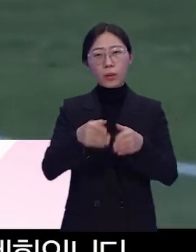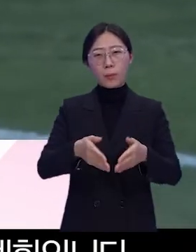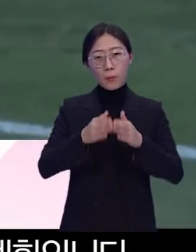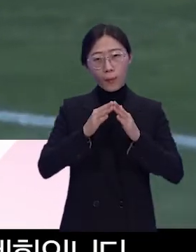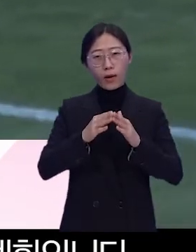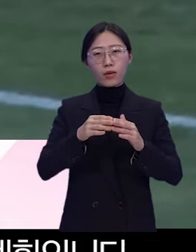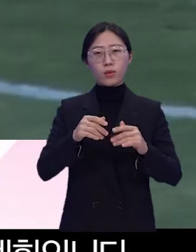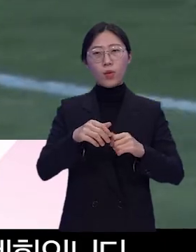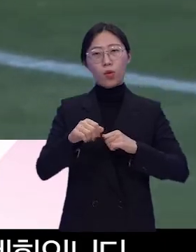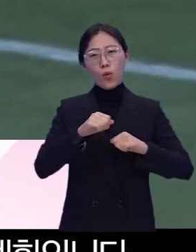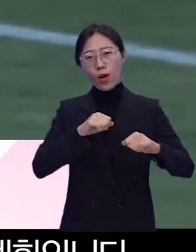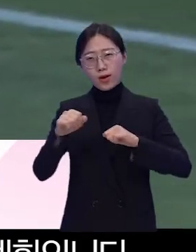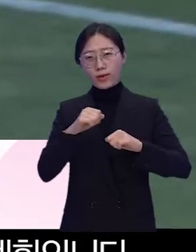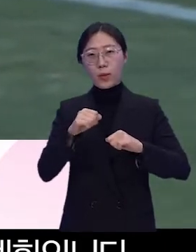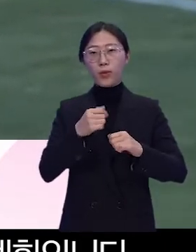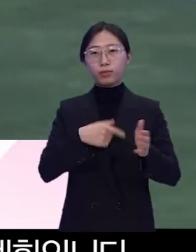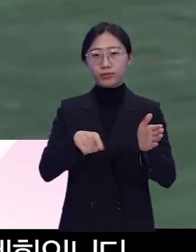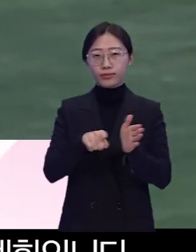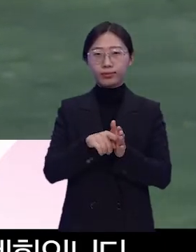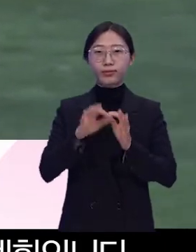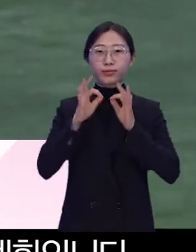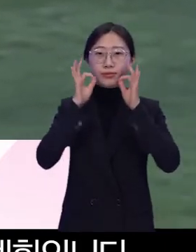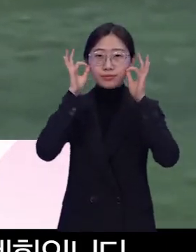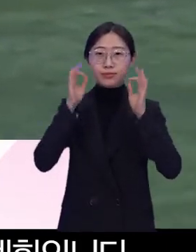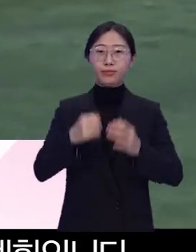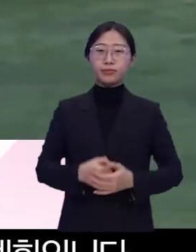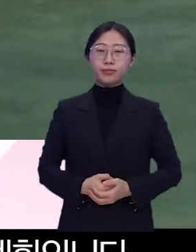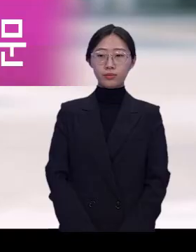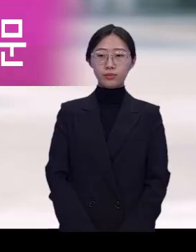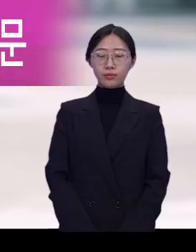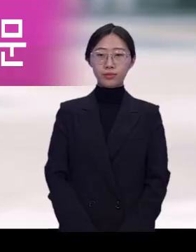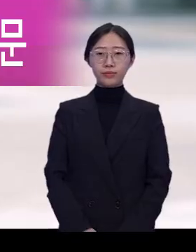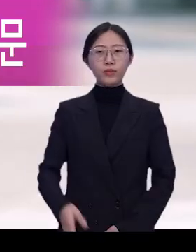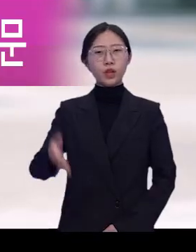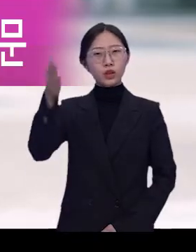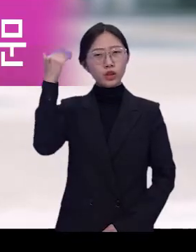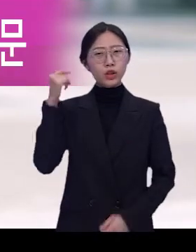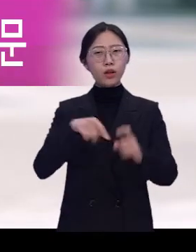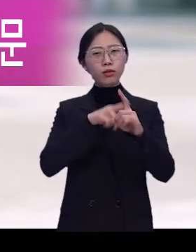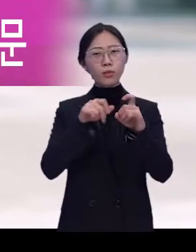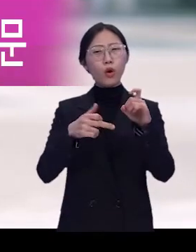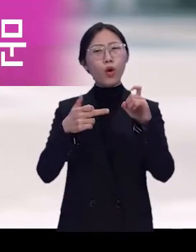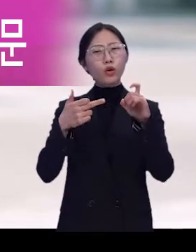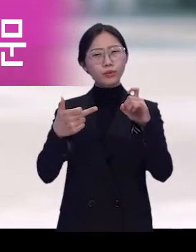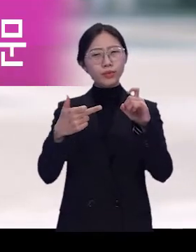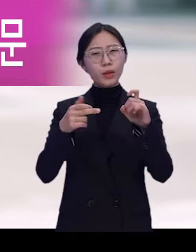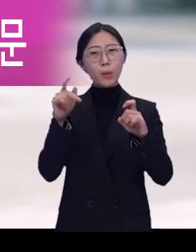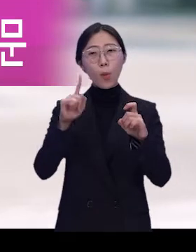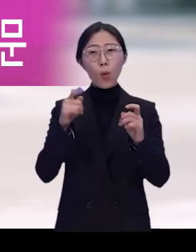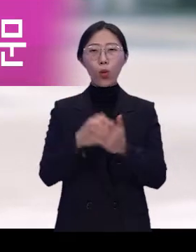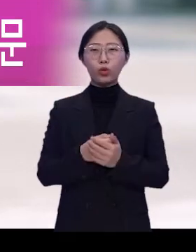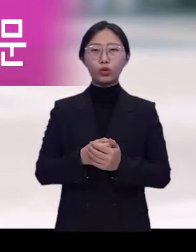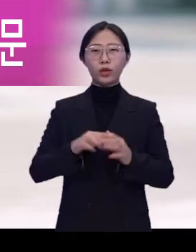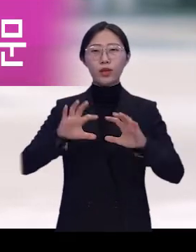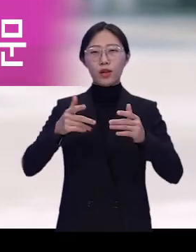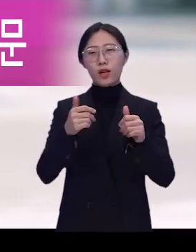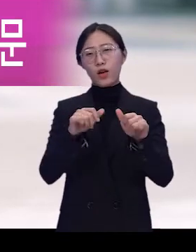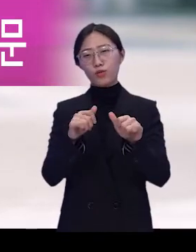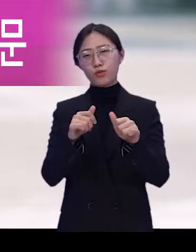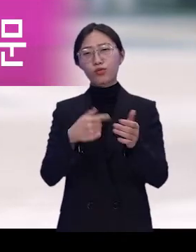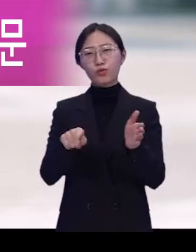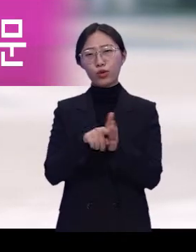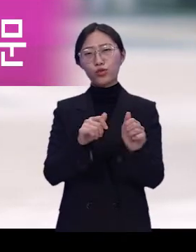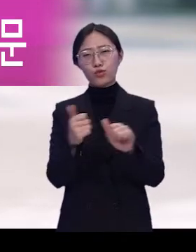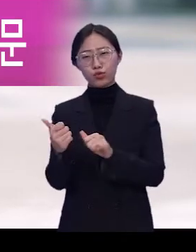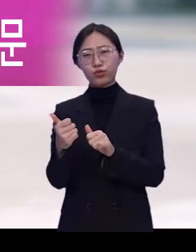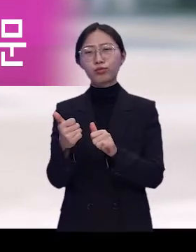구축 등 프로축구 활성화를 위한 사업을 펼칠 계획입니다. 지난 17일은 순국선열의 독립정신을 기리는